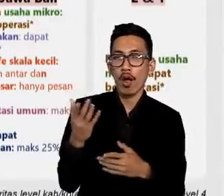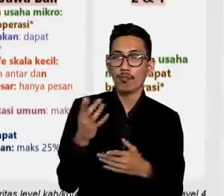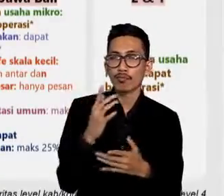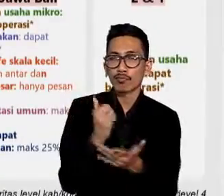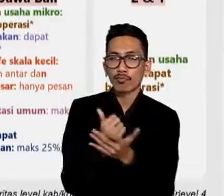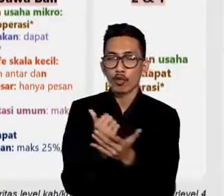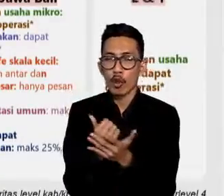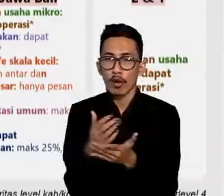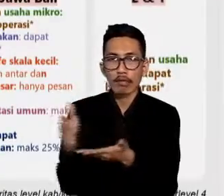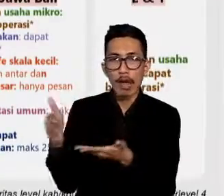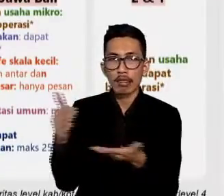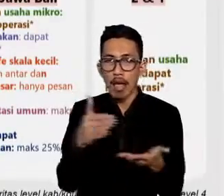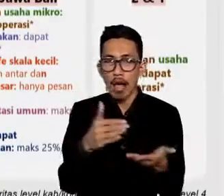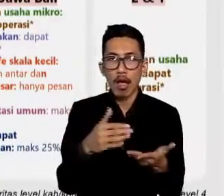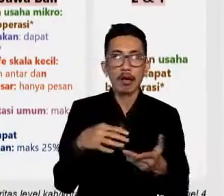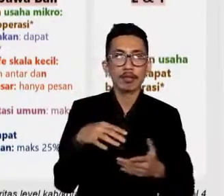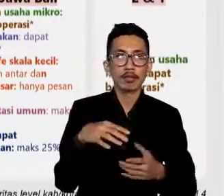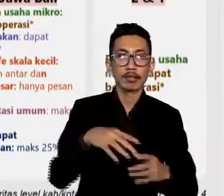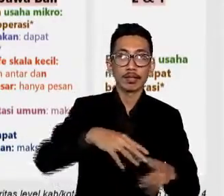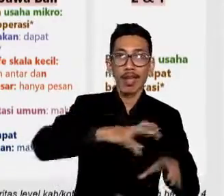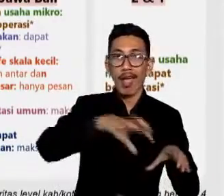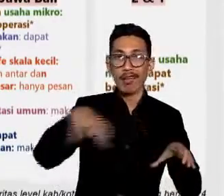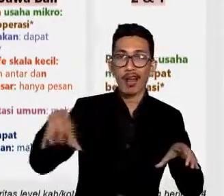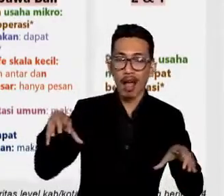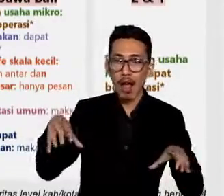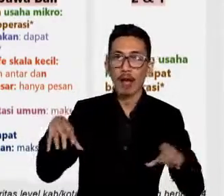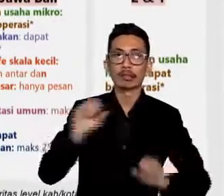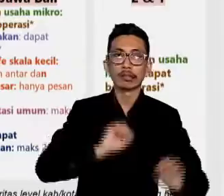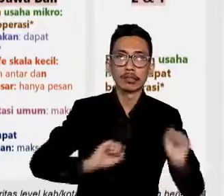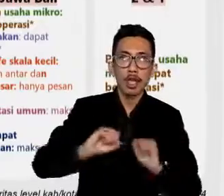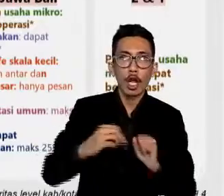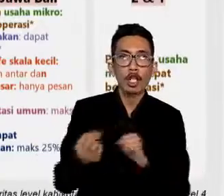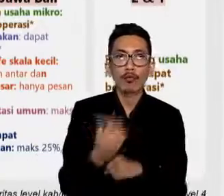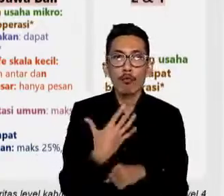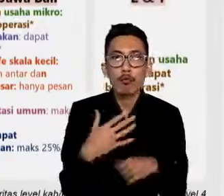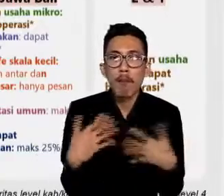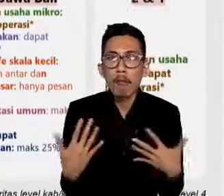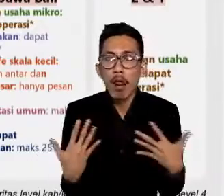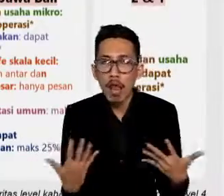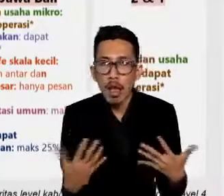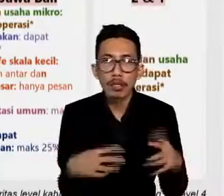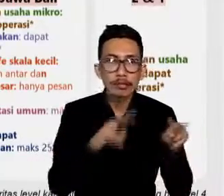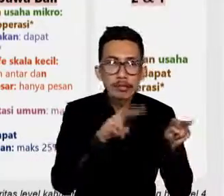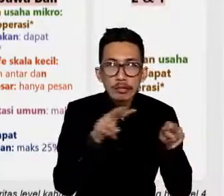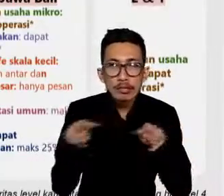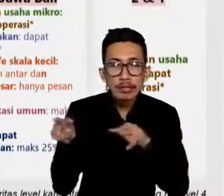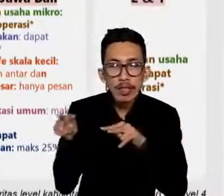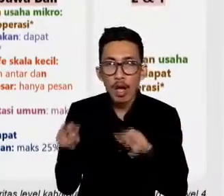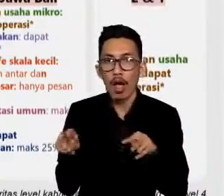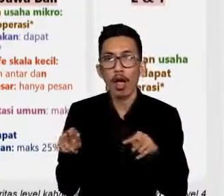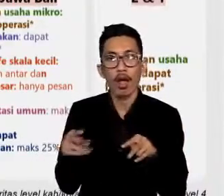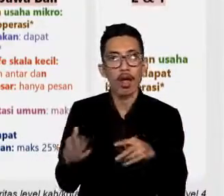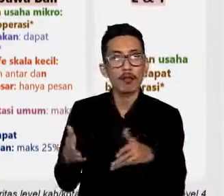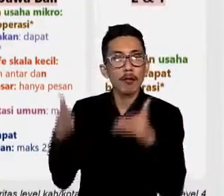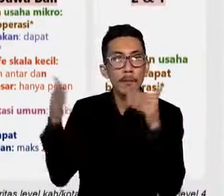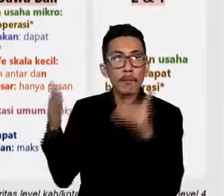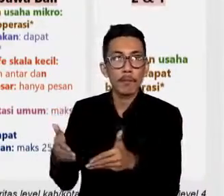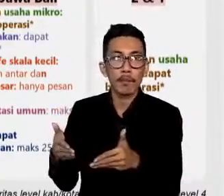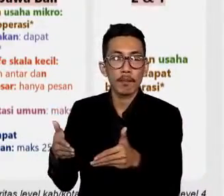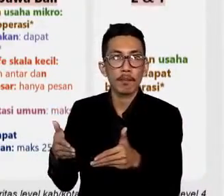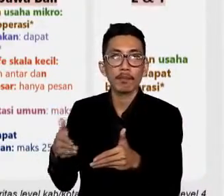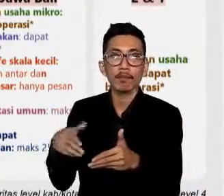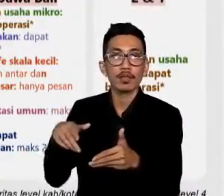dan kapasitas respons daerah dengan mempertimbangkan sistem ini akan memudahkan pihak daerah